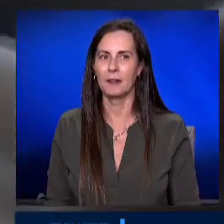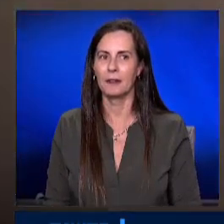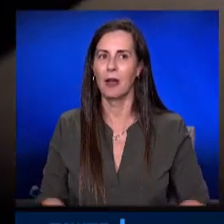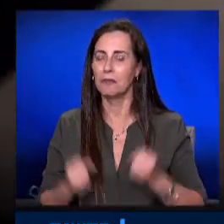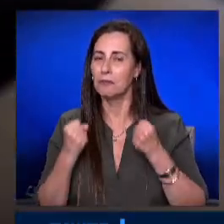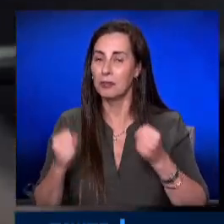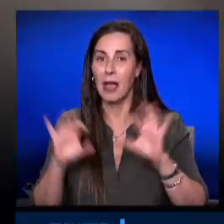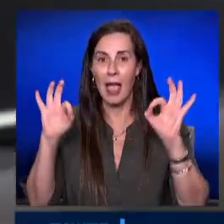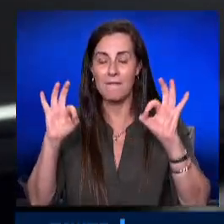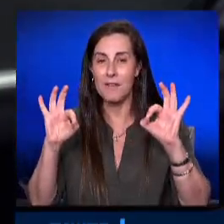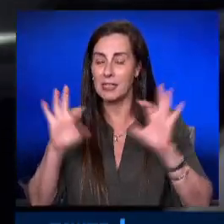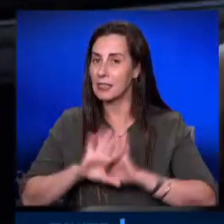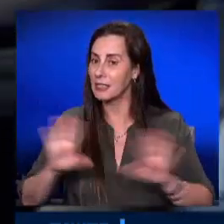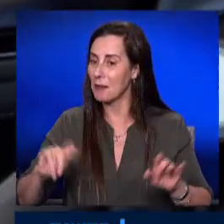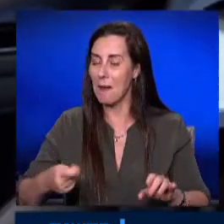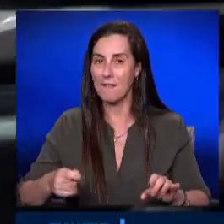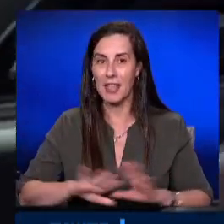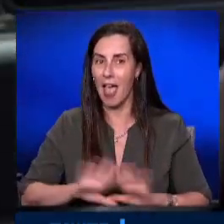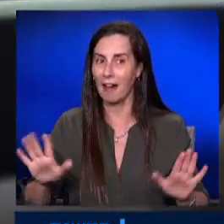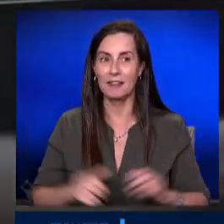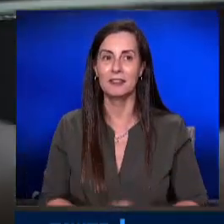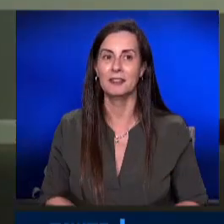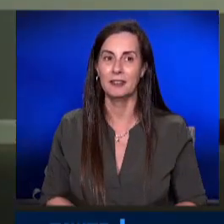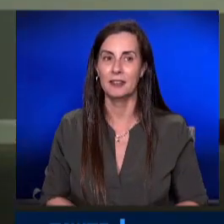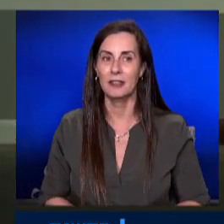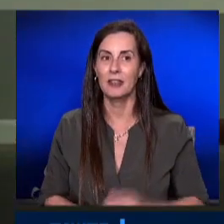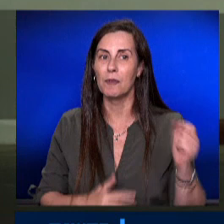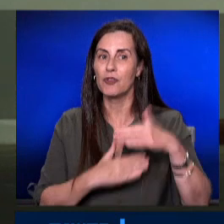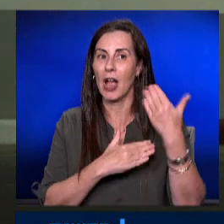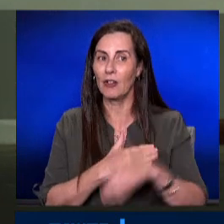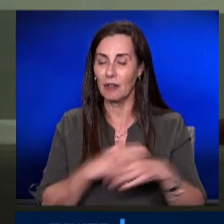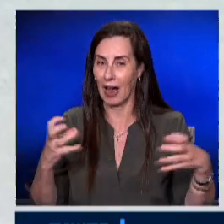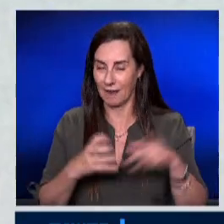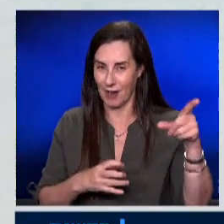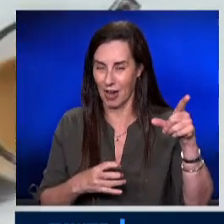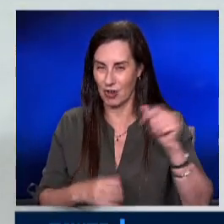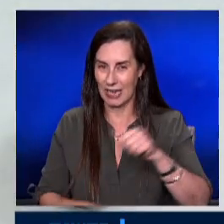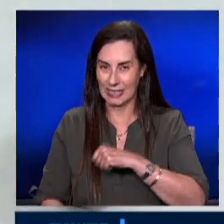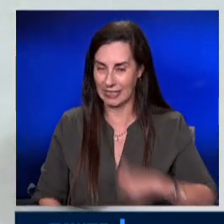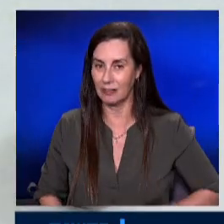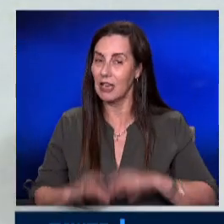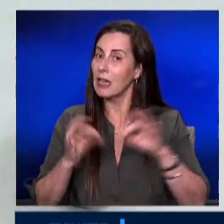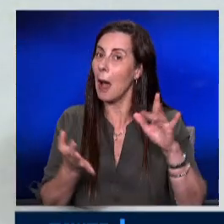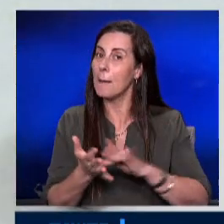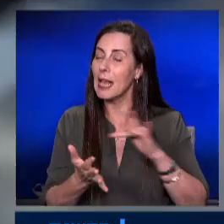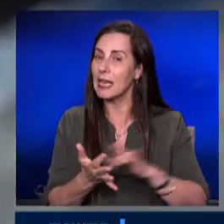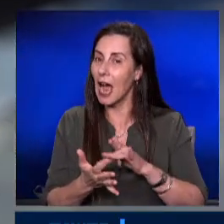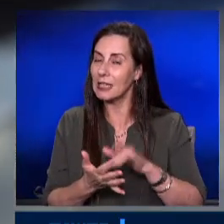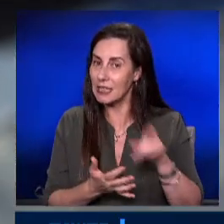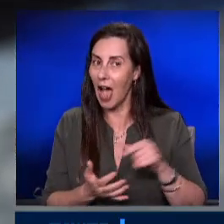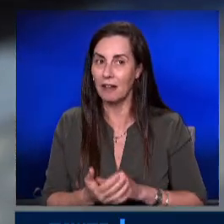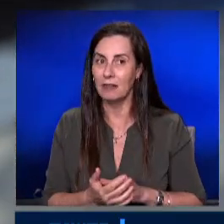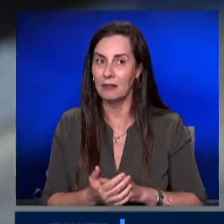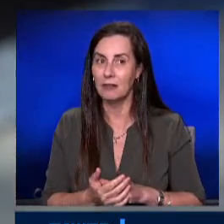הנסיעה הזאת, כשאנחנו בלי מפתח. בשבועות האחרונים, A-Waze, החשמלית הסינית, השיקה את אפליקציית ניהול הרכב שלה,